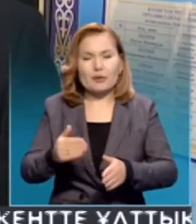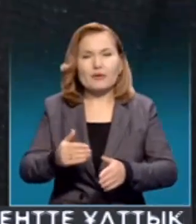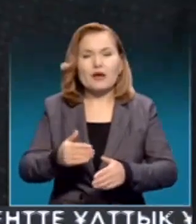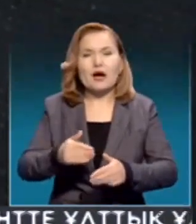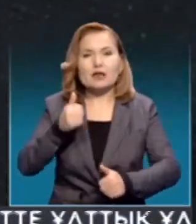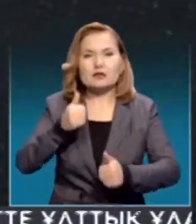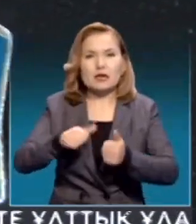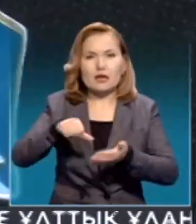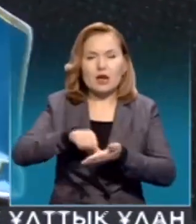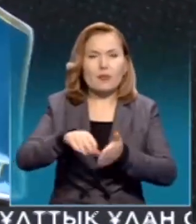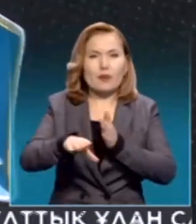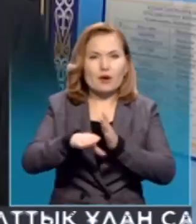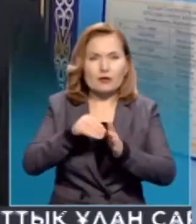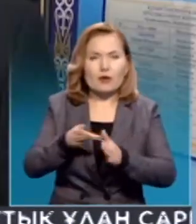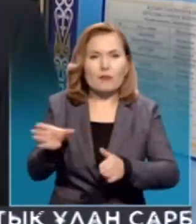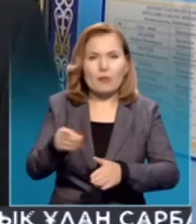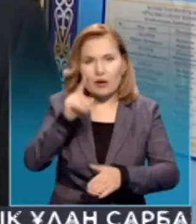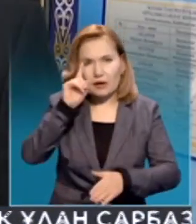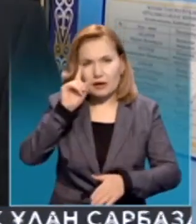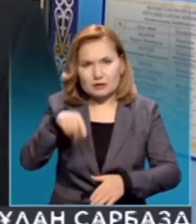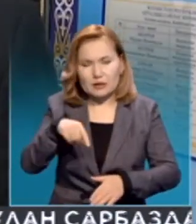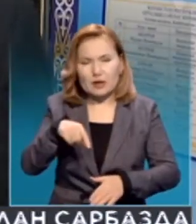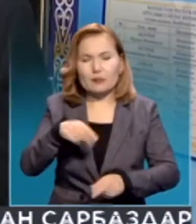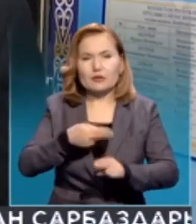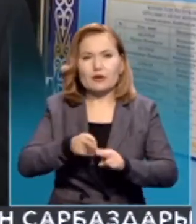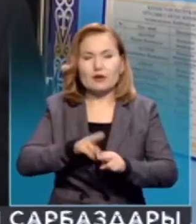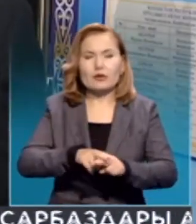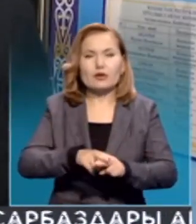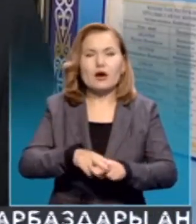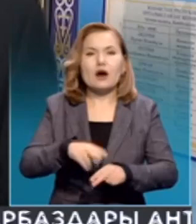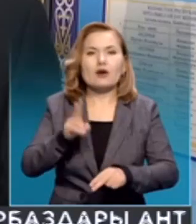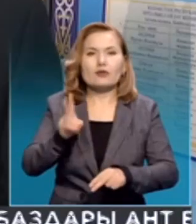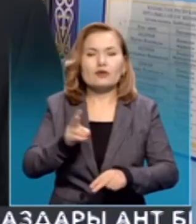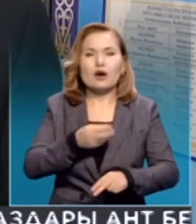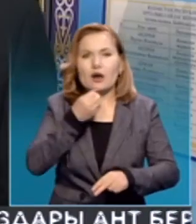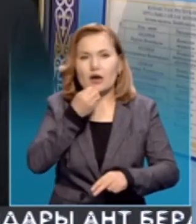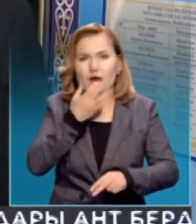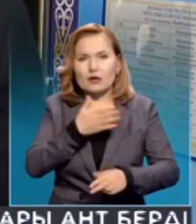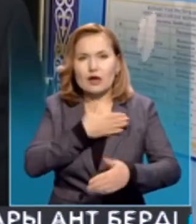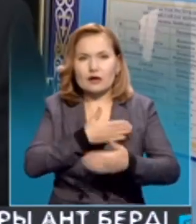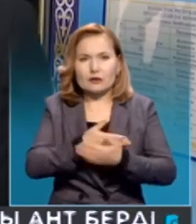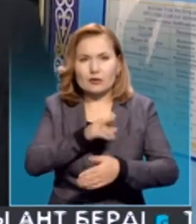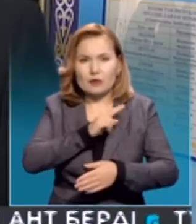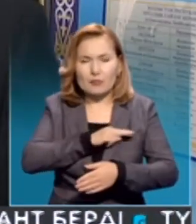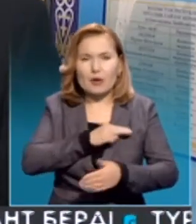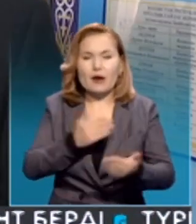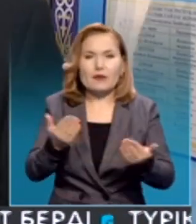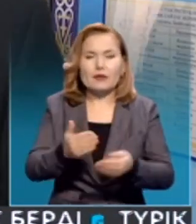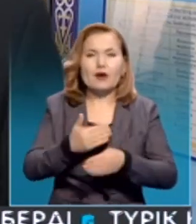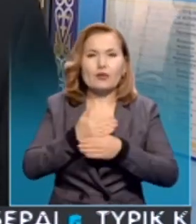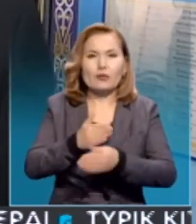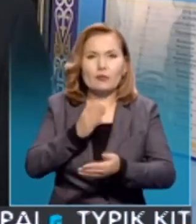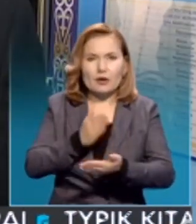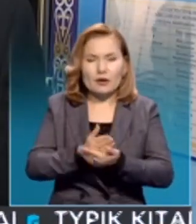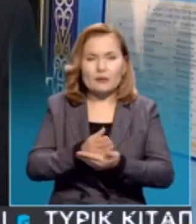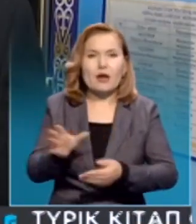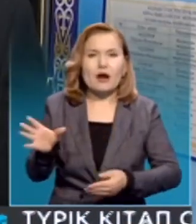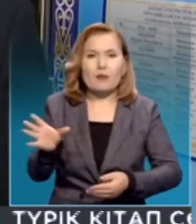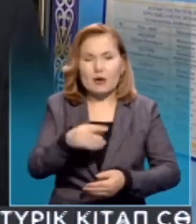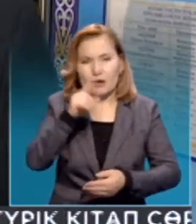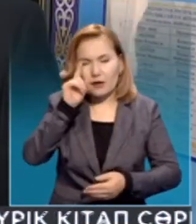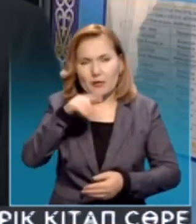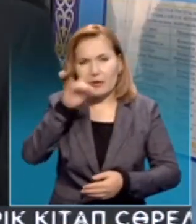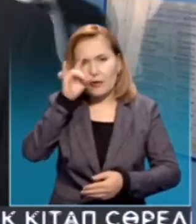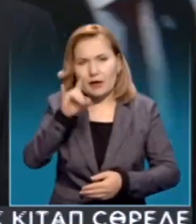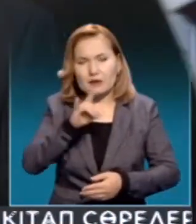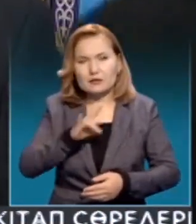отқан азаматтарды жақсы біледі. Мен өзім білемін, мысалы кімнің жұмыс істеп жүргенін, қандай көмектер жасалып жатқанын,